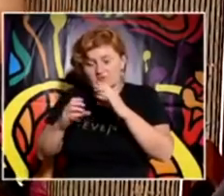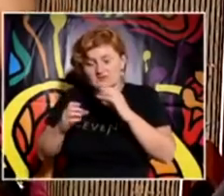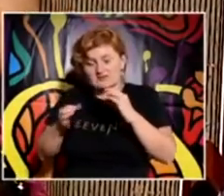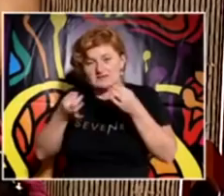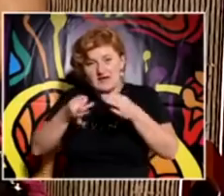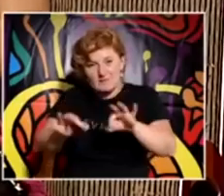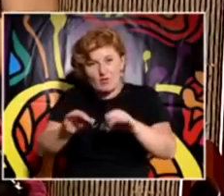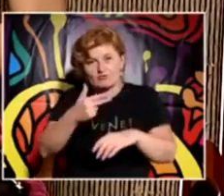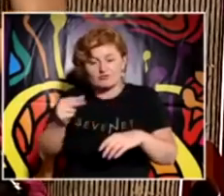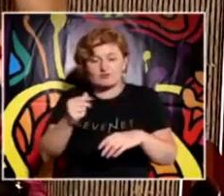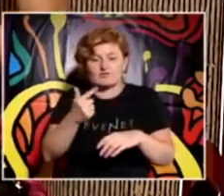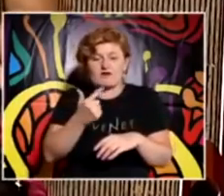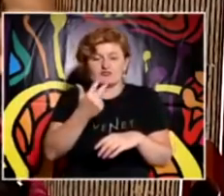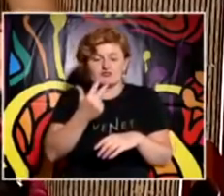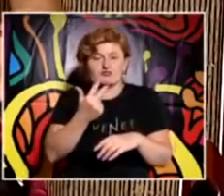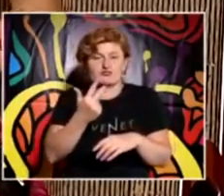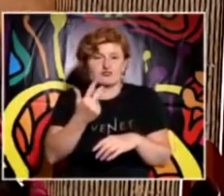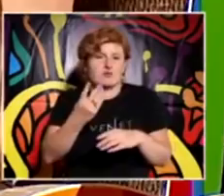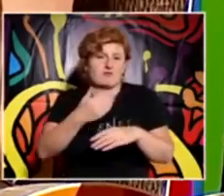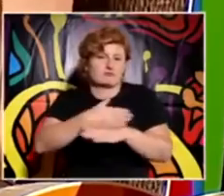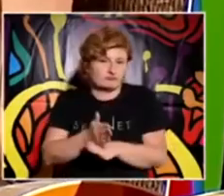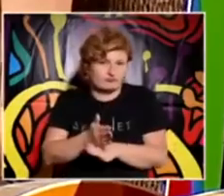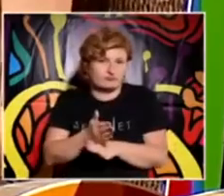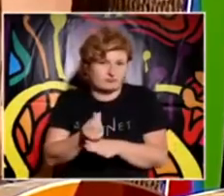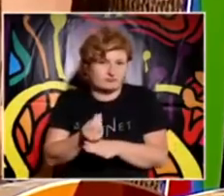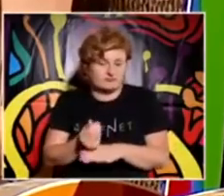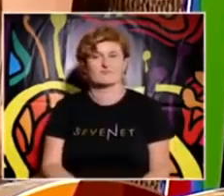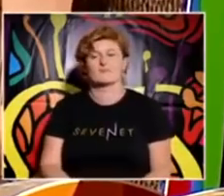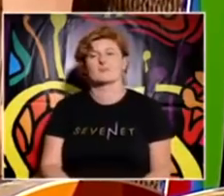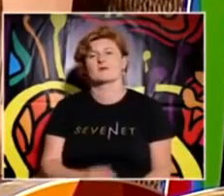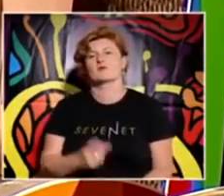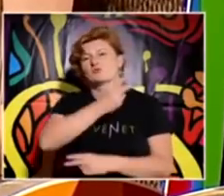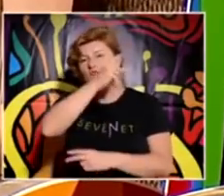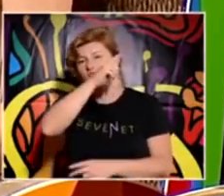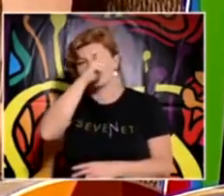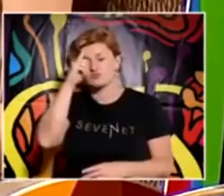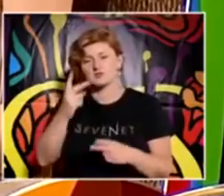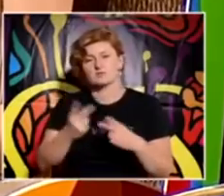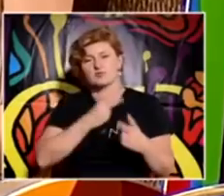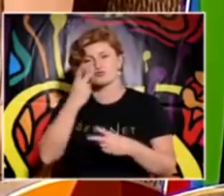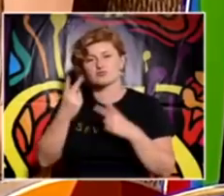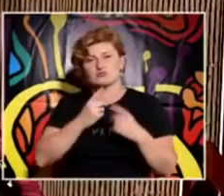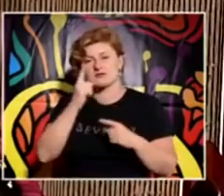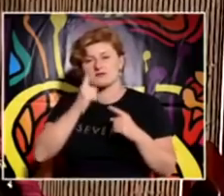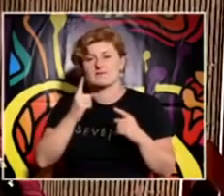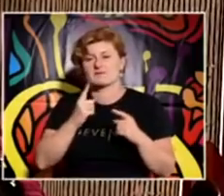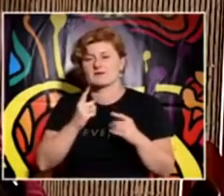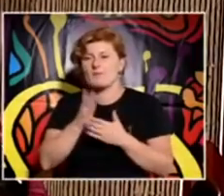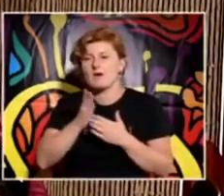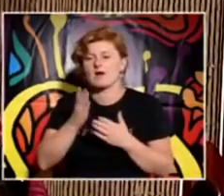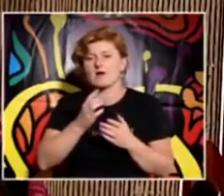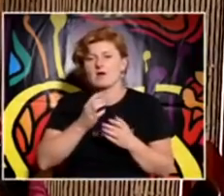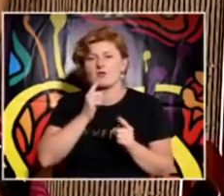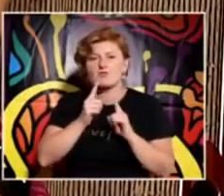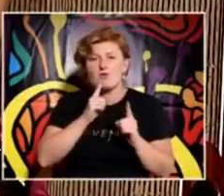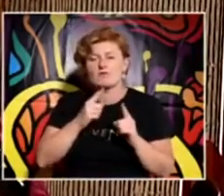podróżować czy w dwie osoby, no bo to wtedy koszt możemy sobie zbić. I ludzie poszukują i też czasem podpowiadają, że na przykład słuchajcie, my